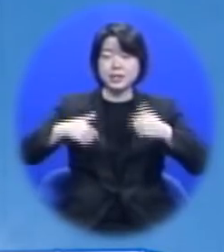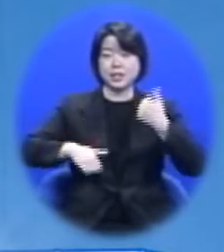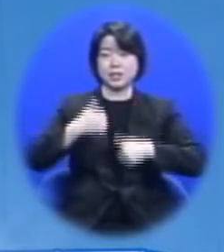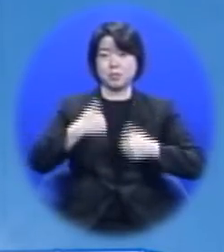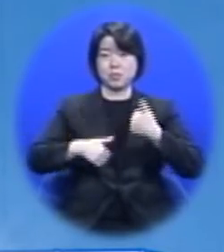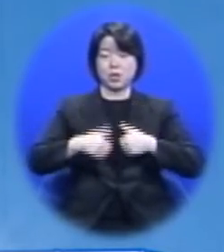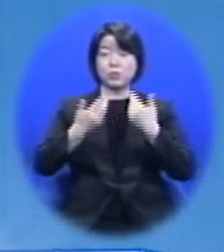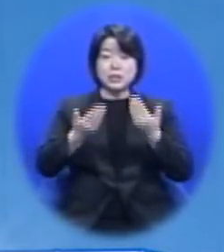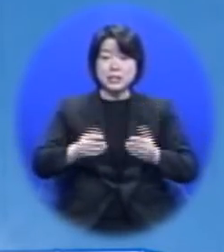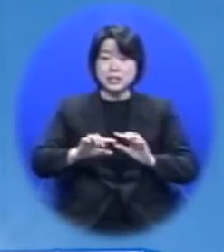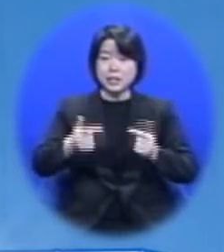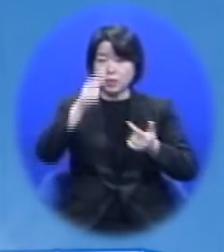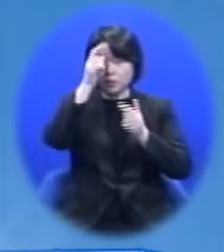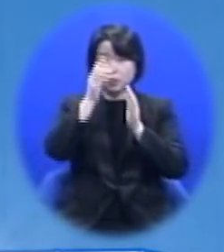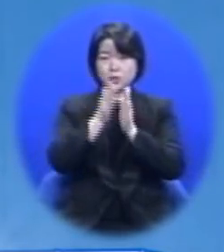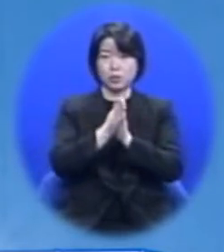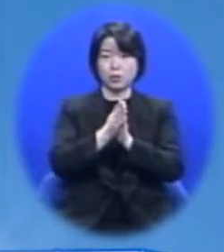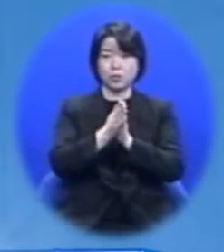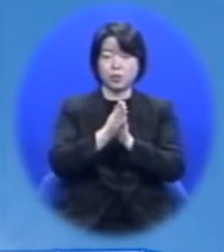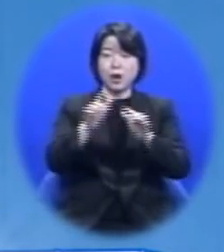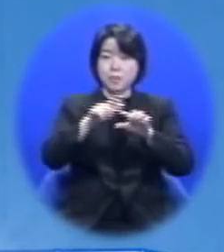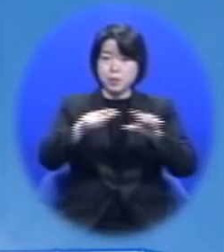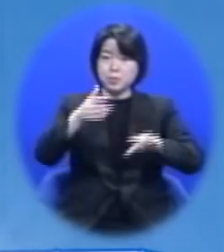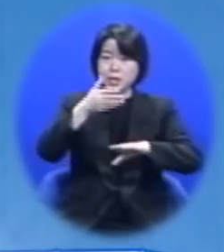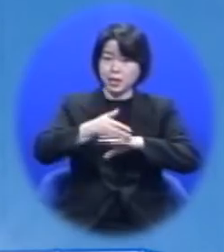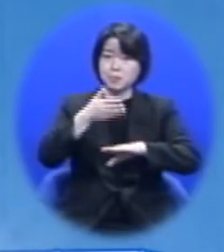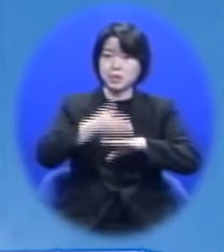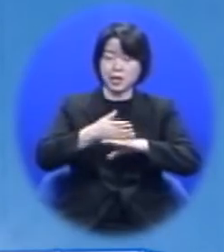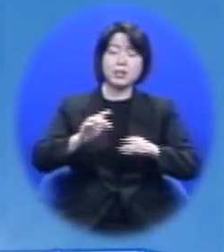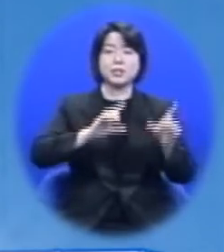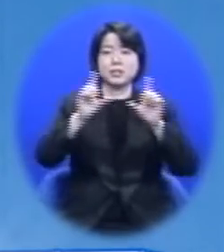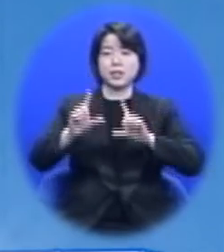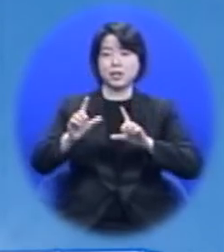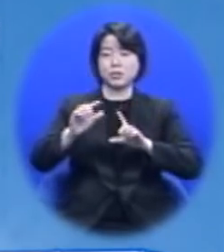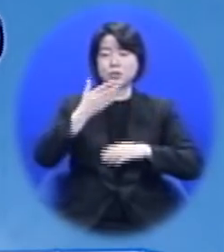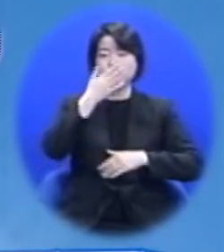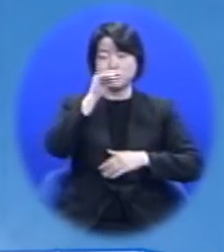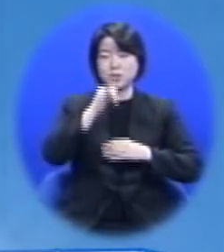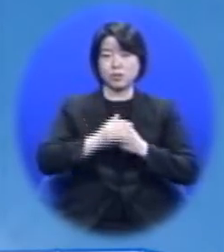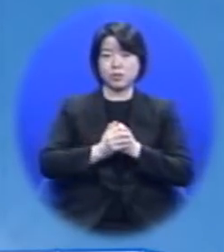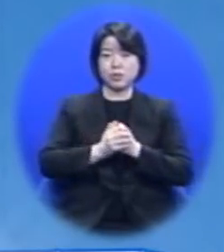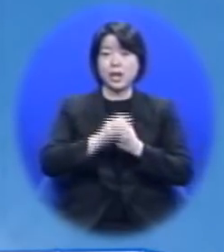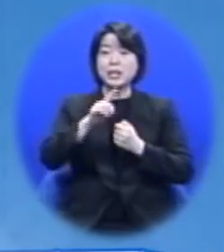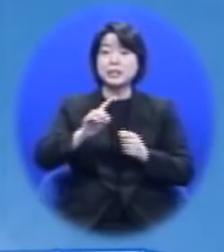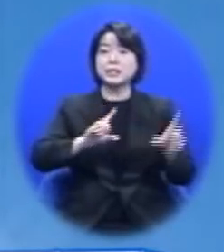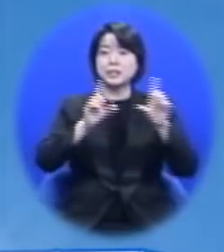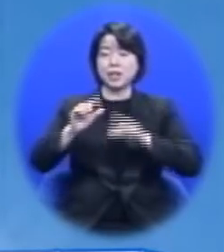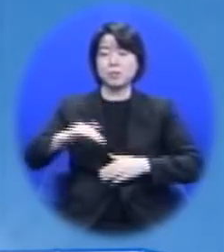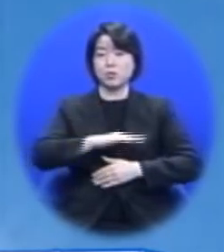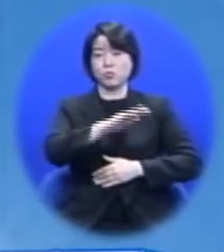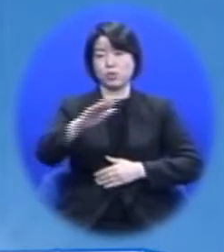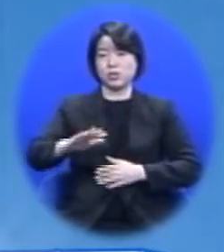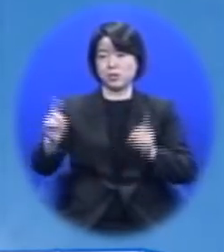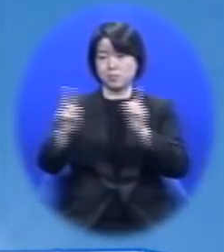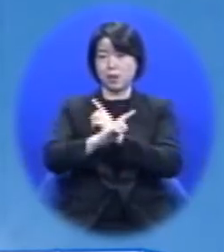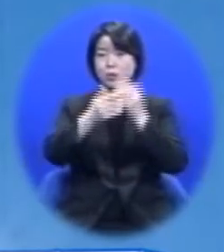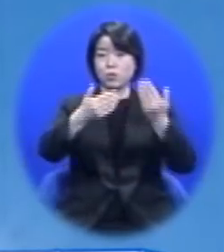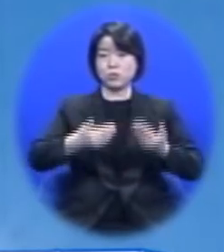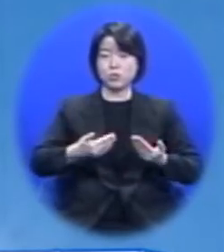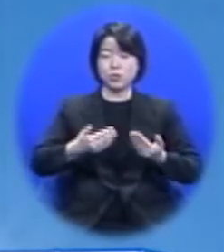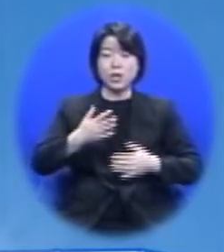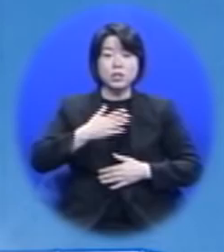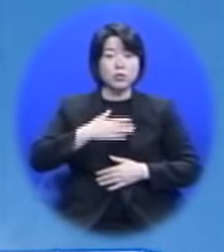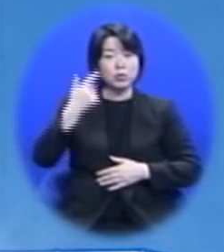않고 기도하고 범사에 감사하는 삶을 살게 돼요. 그리고 그 삶이 우리 삶을 바꾸는 거예요. 저는 목사